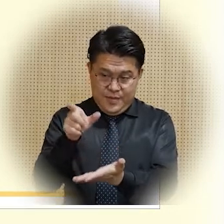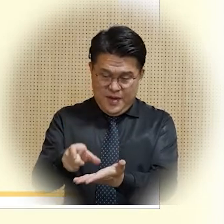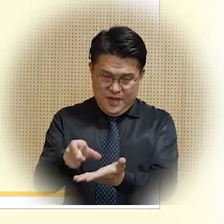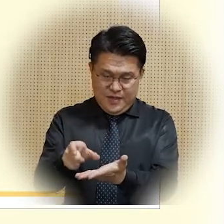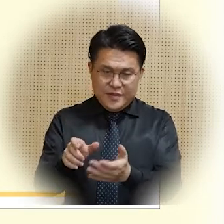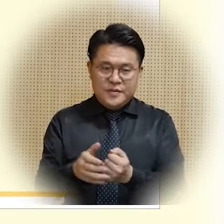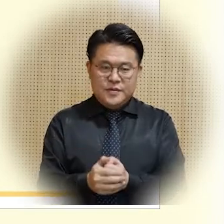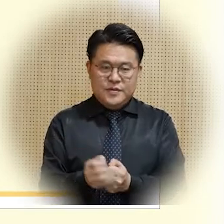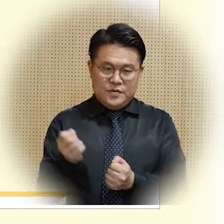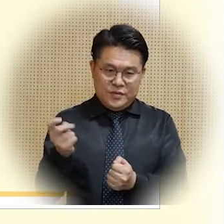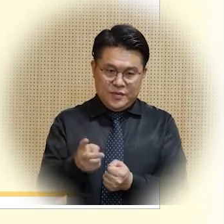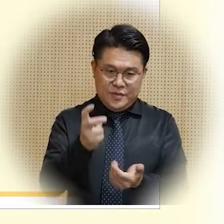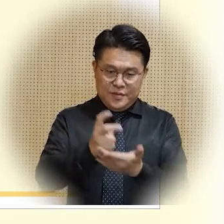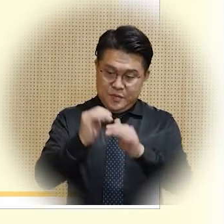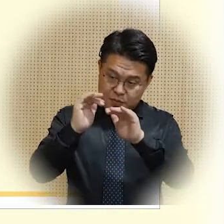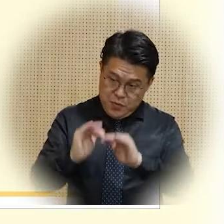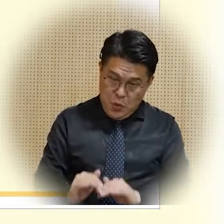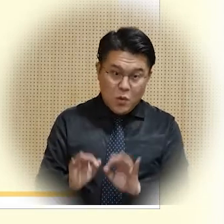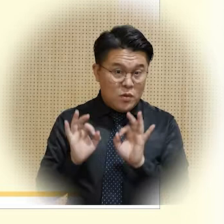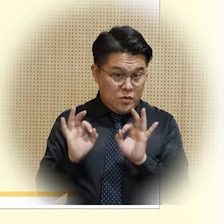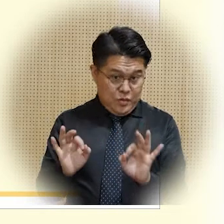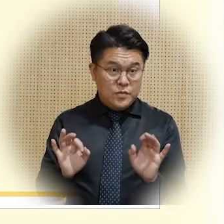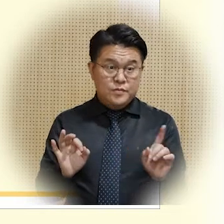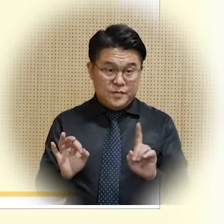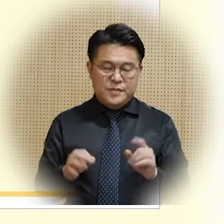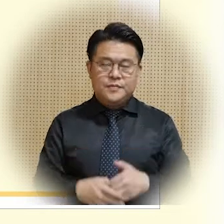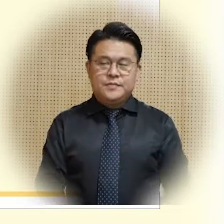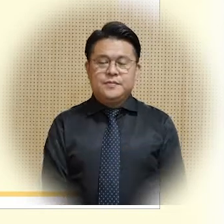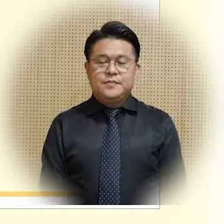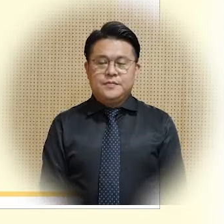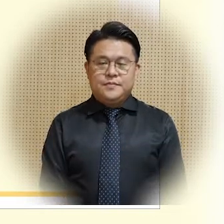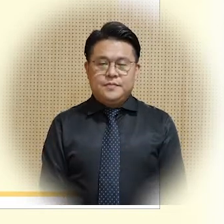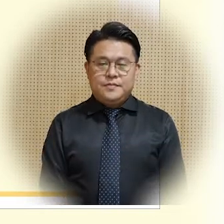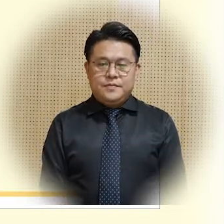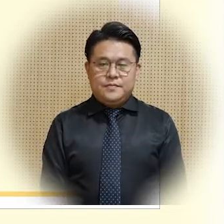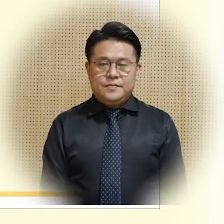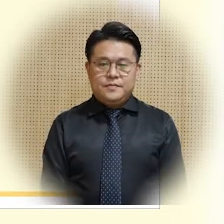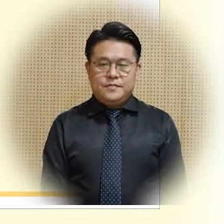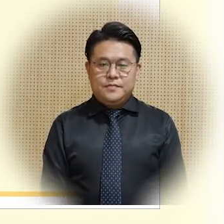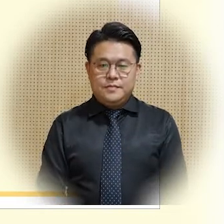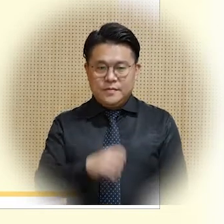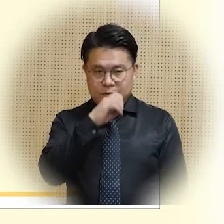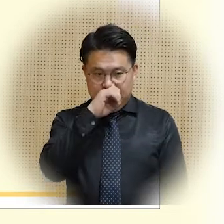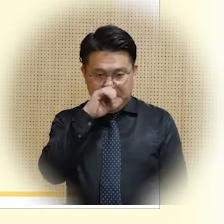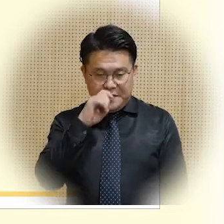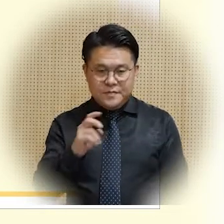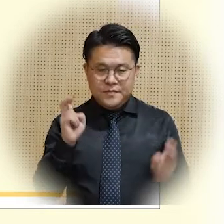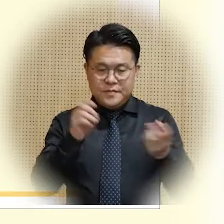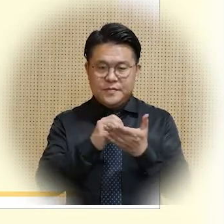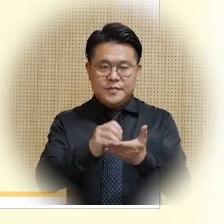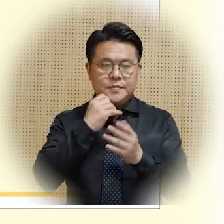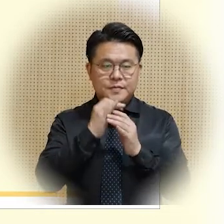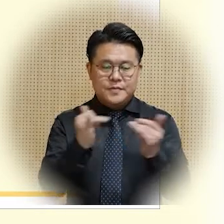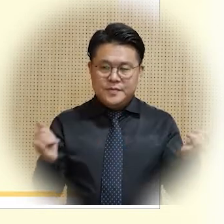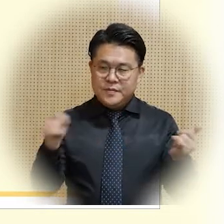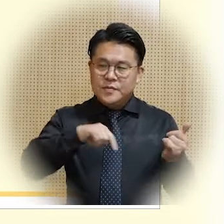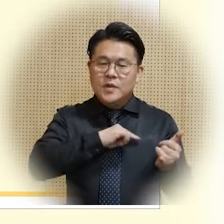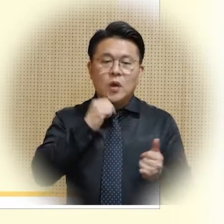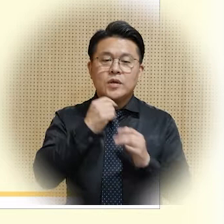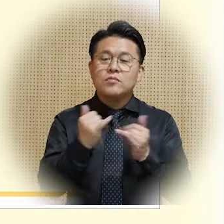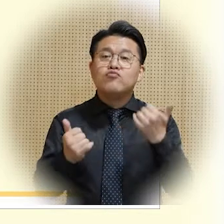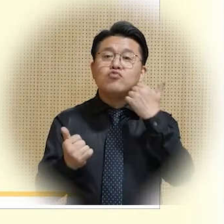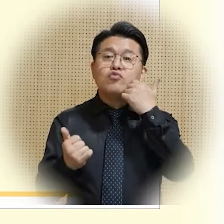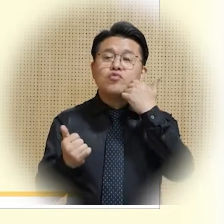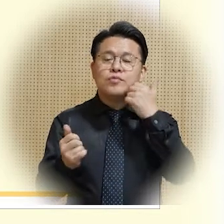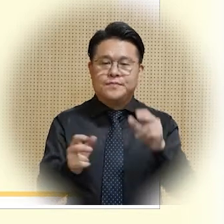있고, 그 법에 이제 나와 있는 내용들을 확인해 보면 우리 그 취업 취약계층 중에서도 가장 좀